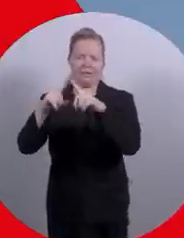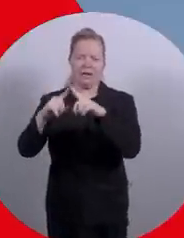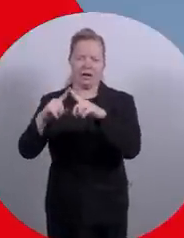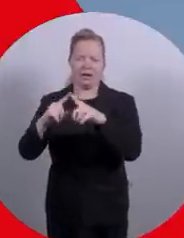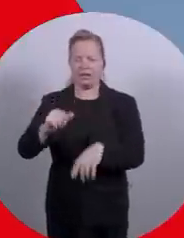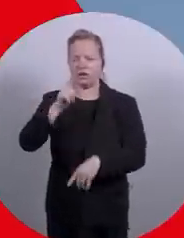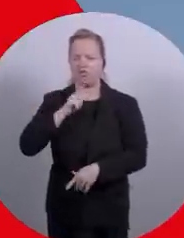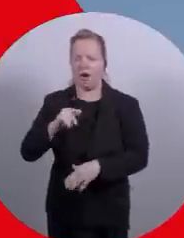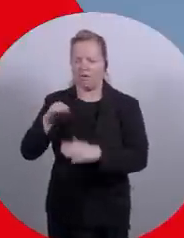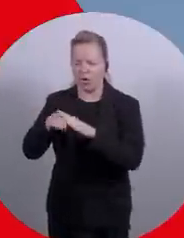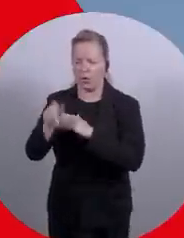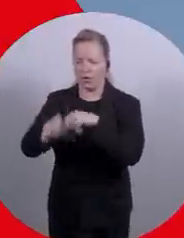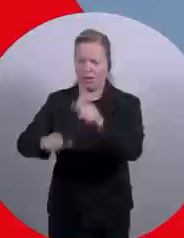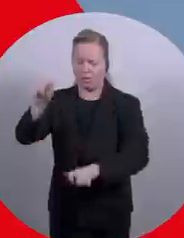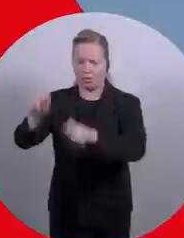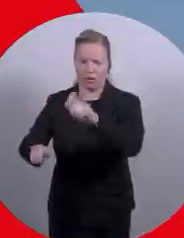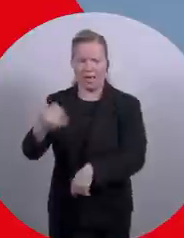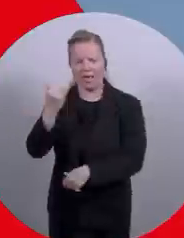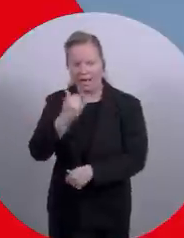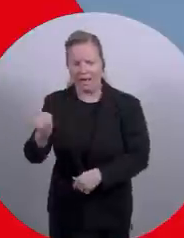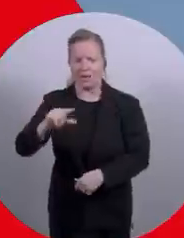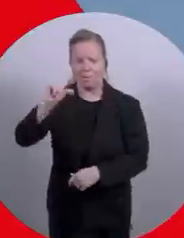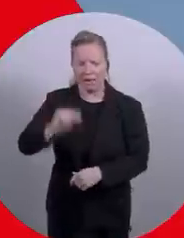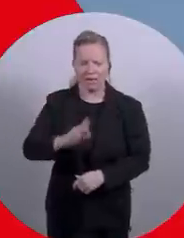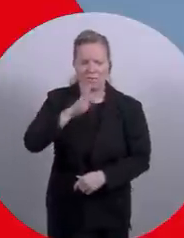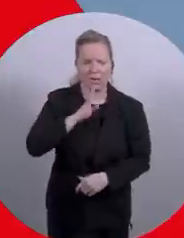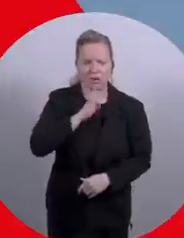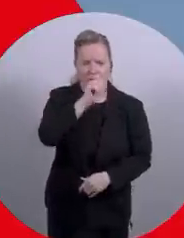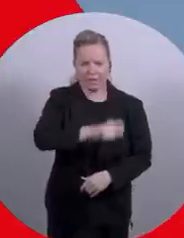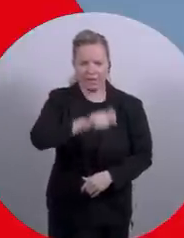man sie brauchen sondern wir hoffen jeder